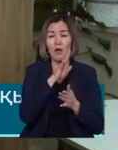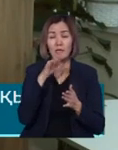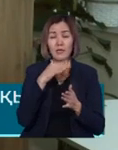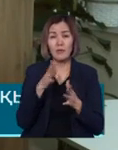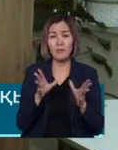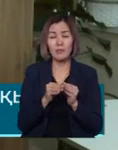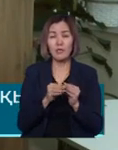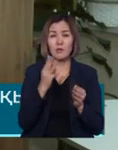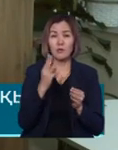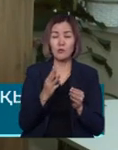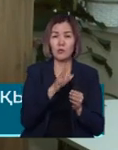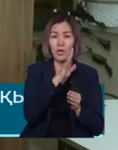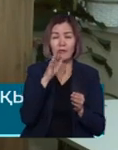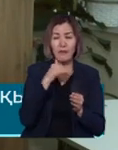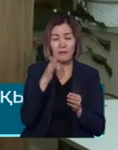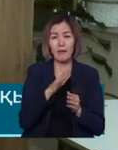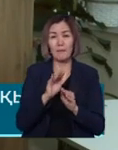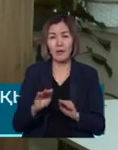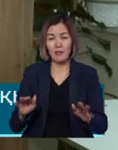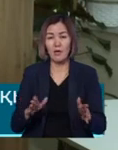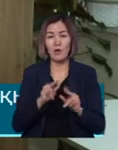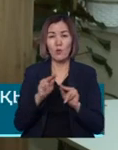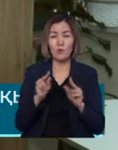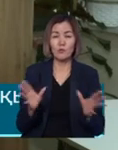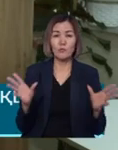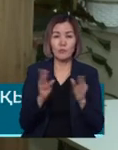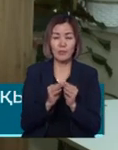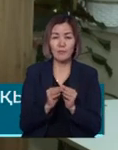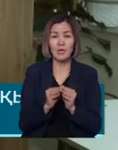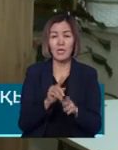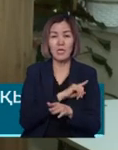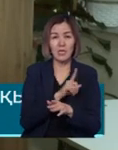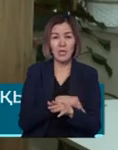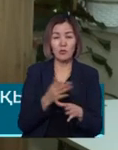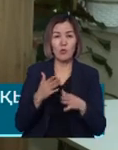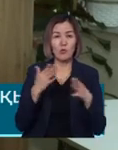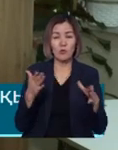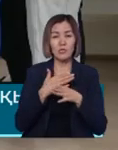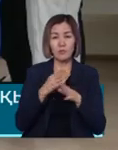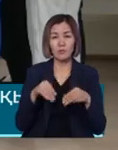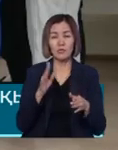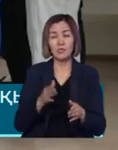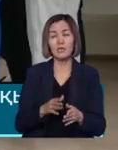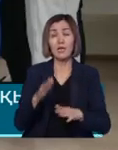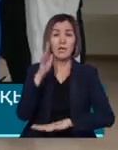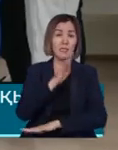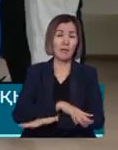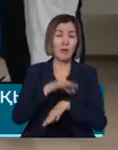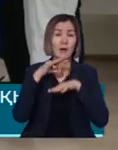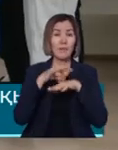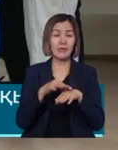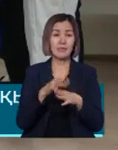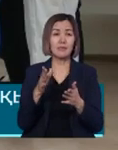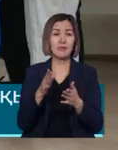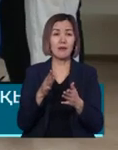де үштік бар ғой, ата-ана, бала, мұғалім, сонымен нығайтуға үлкен септігін тигізеді. Тренинг барысында